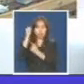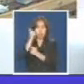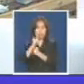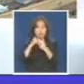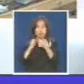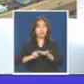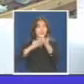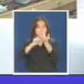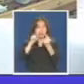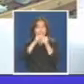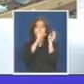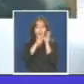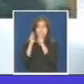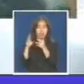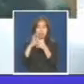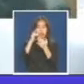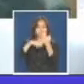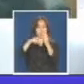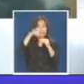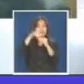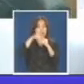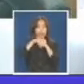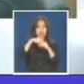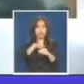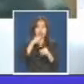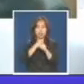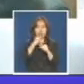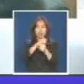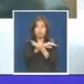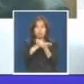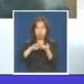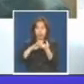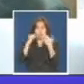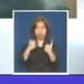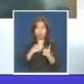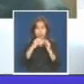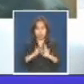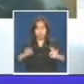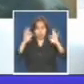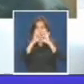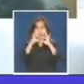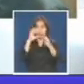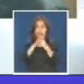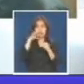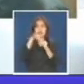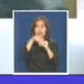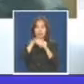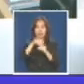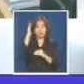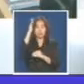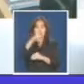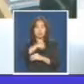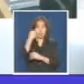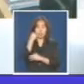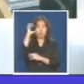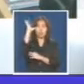าสู่กระบวนการของการเลือกตั้งให้เป็นไปด้วยความเรียบร้อยนั้นก็จะเป็นเรื่องที่มีความสำคัญอย่างมากในการเสริมสร้างความเชื่อมั่นที่ประชาคมโล